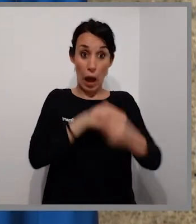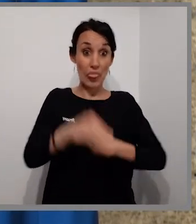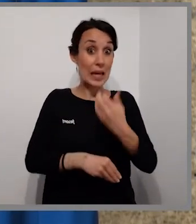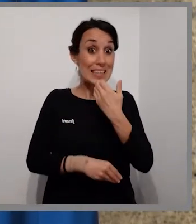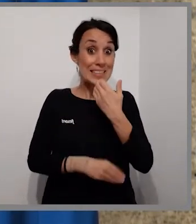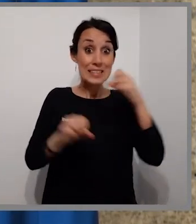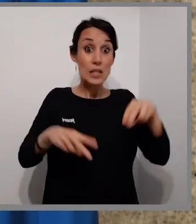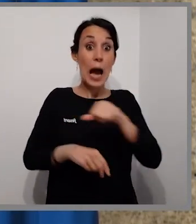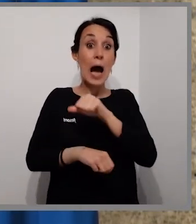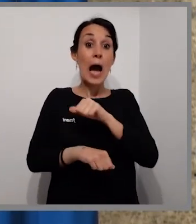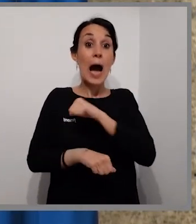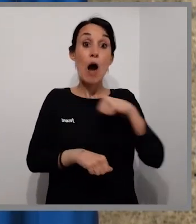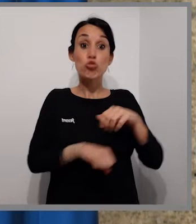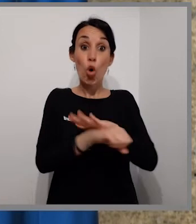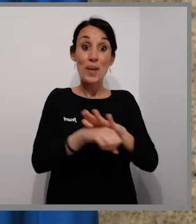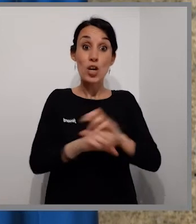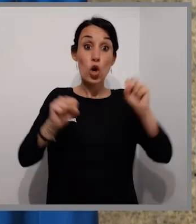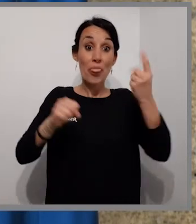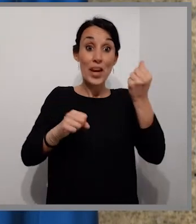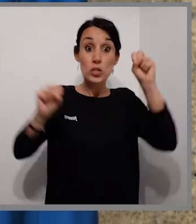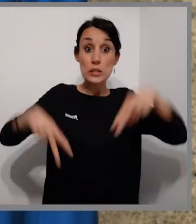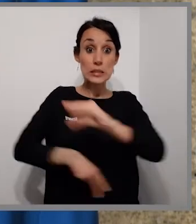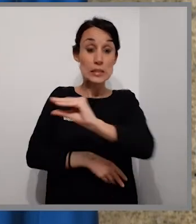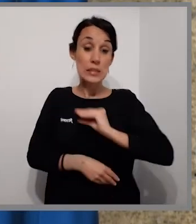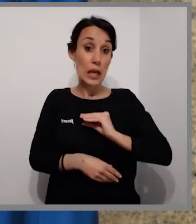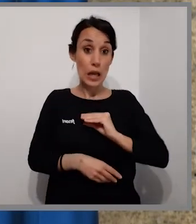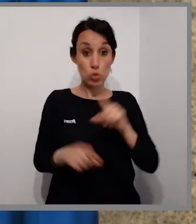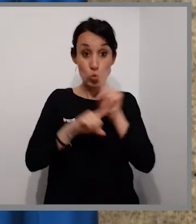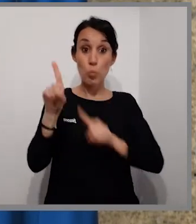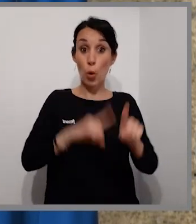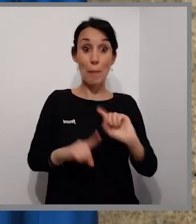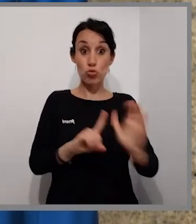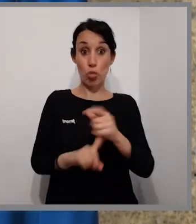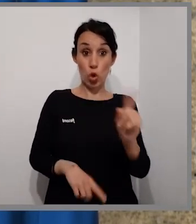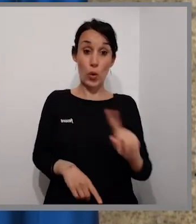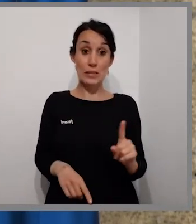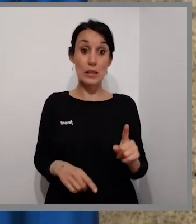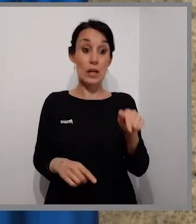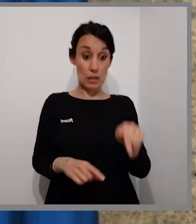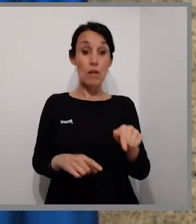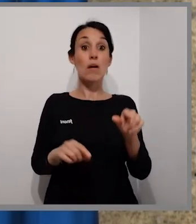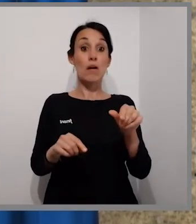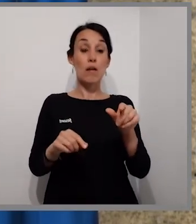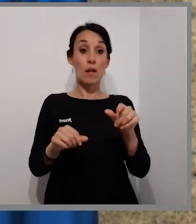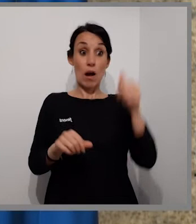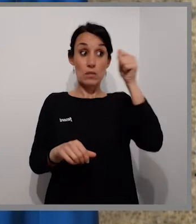sense liquiditat és un problema, no és una solució. I per tant, nosaltres estem en aquest procés. Dissabte,